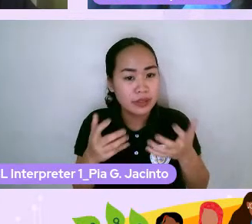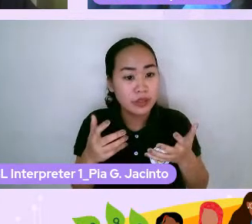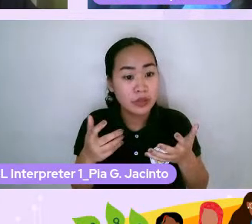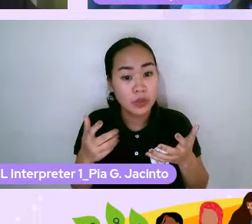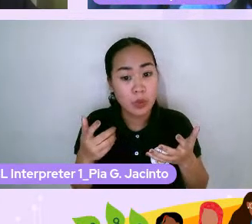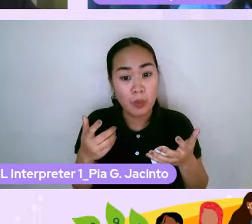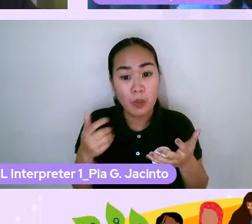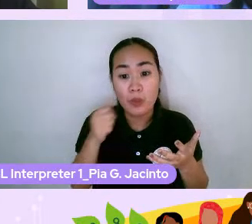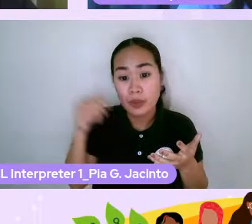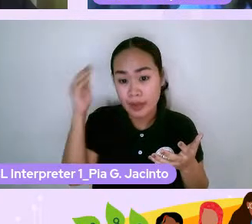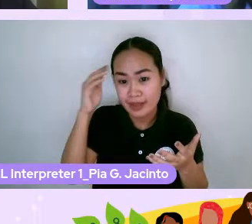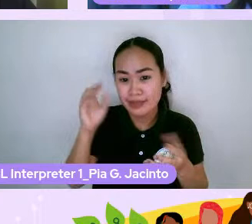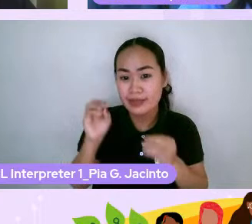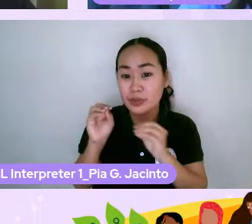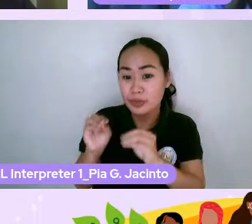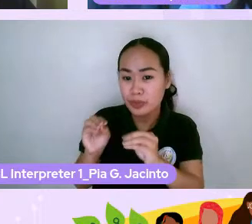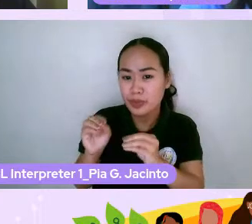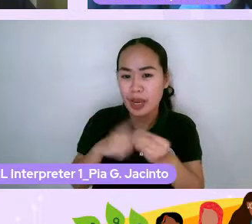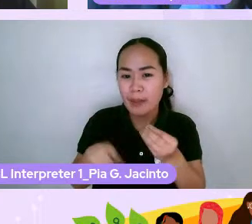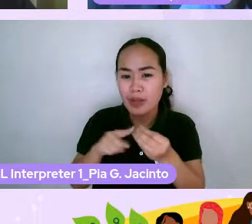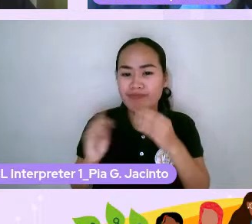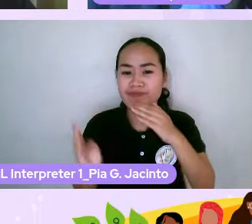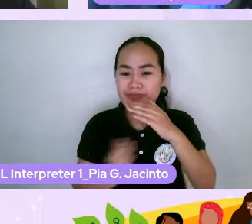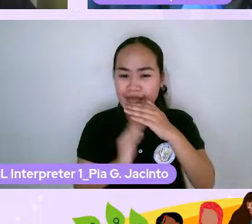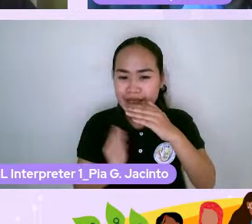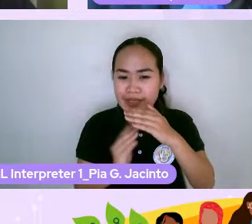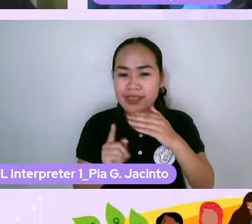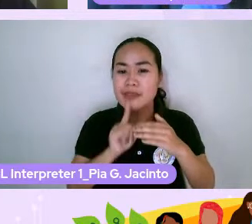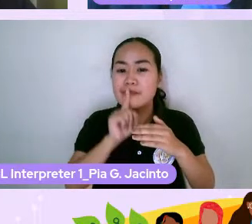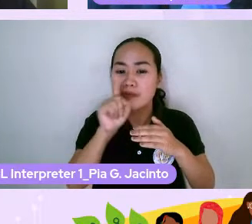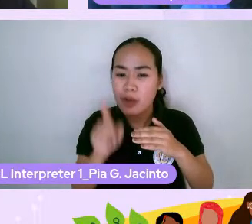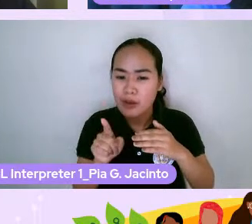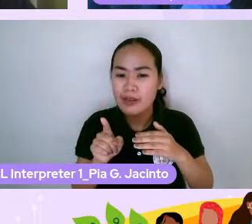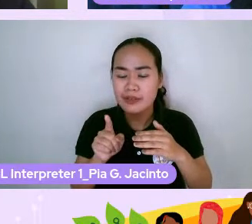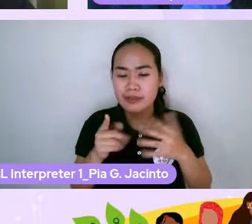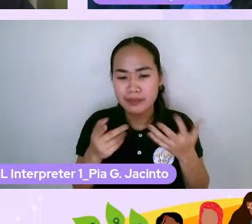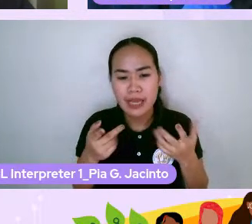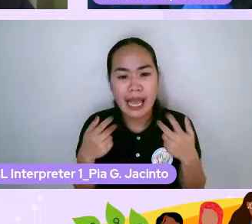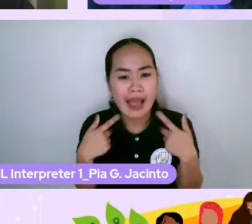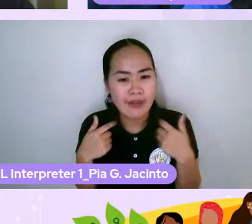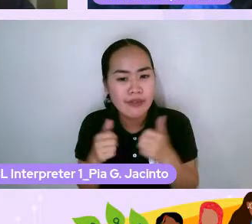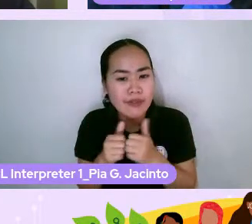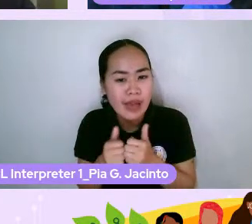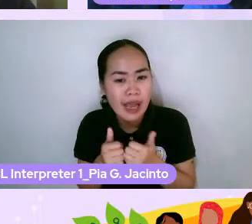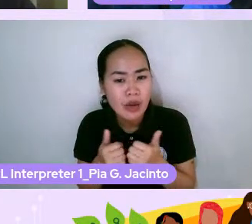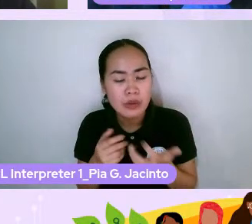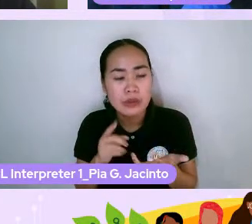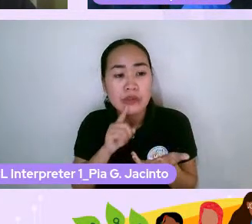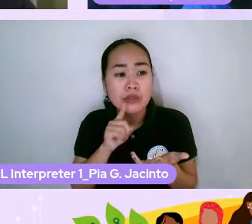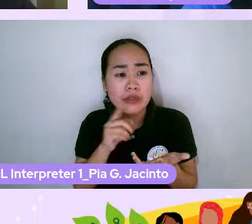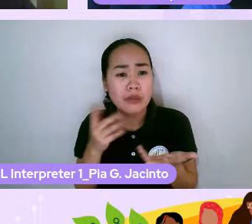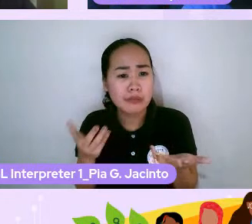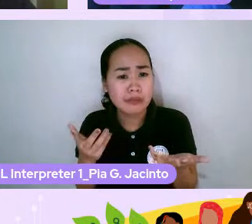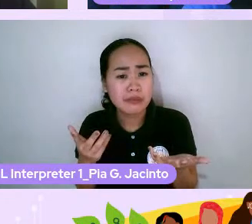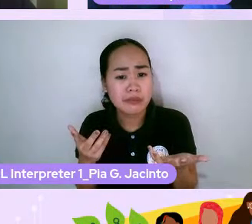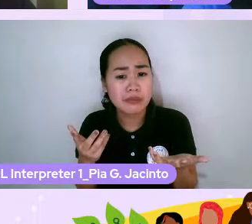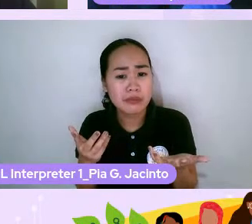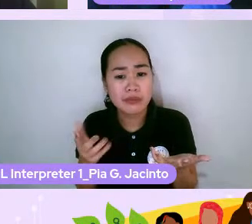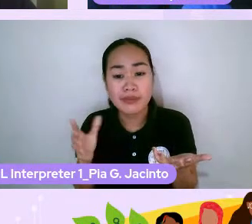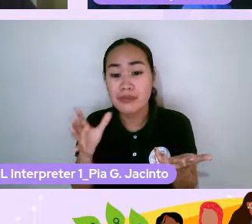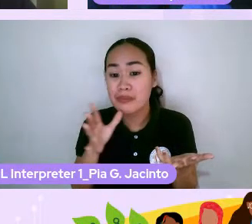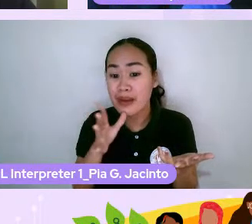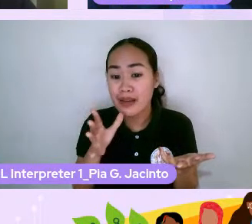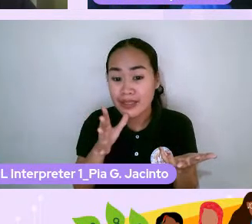po sila yung mga basic and also kung paano, usually po kasi ang mga nanay or